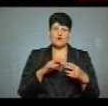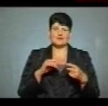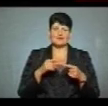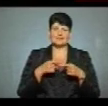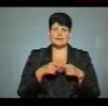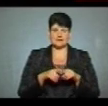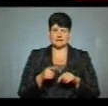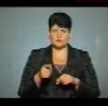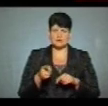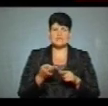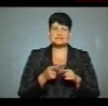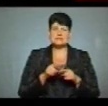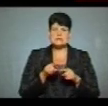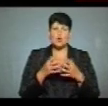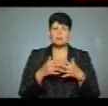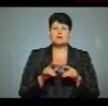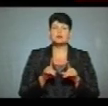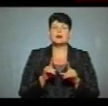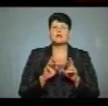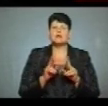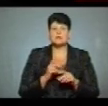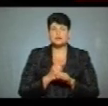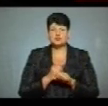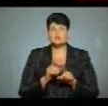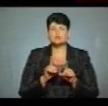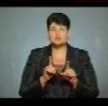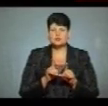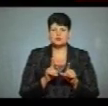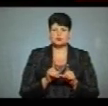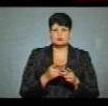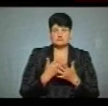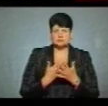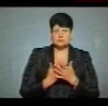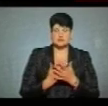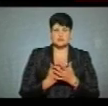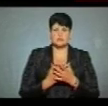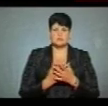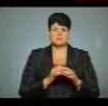обладнання, що воно працює, що воно собою являє, ці двері, такі замки, бронірований.